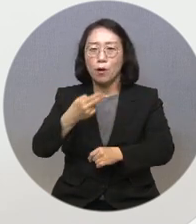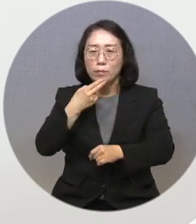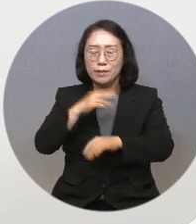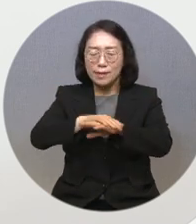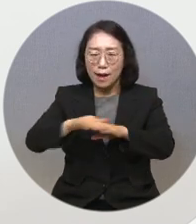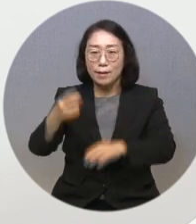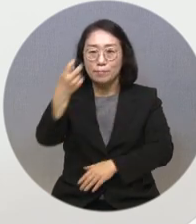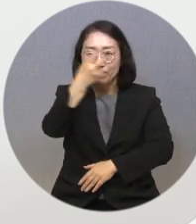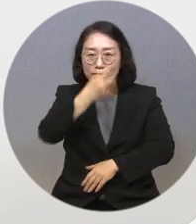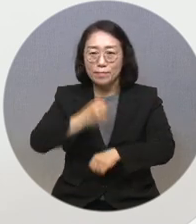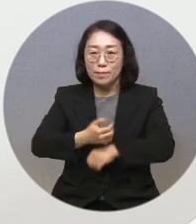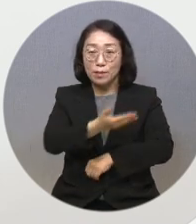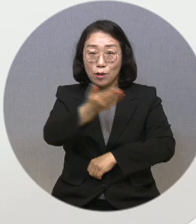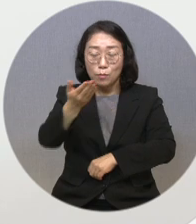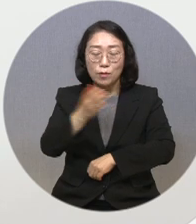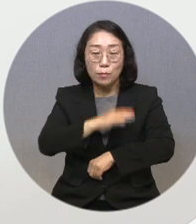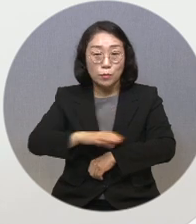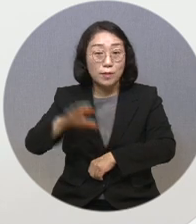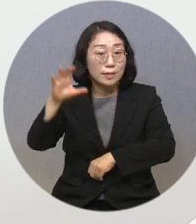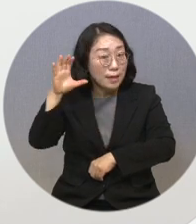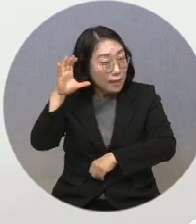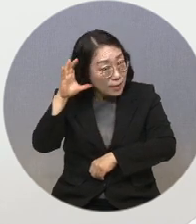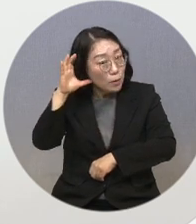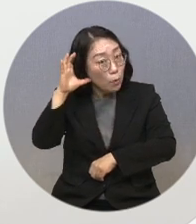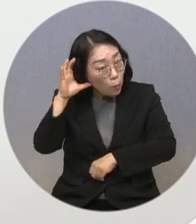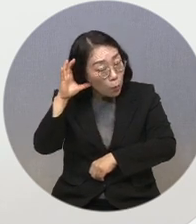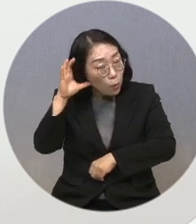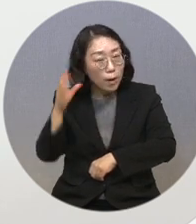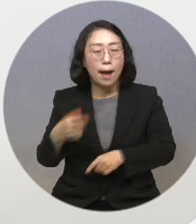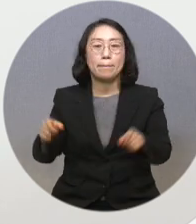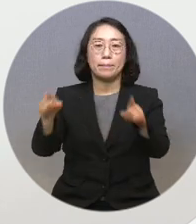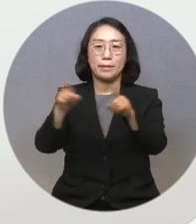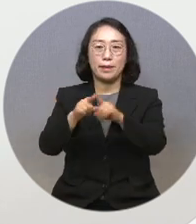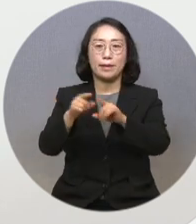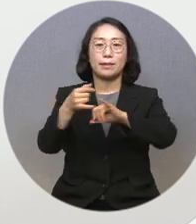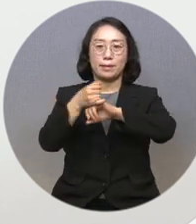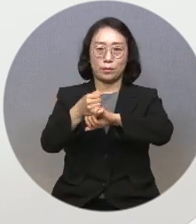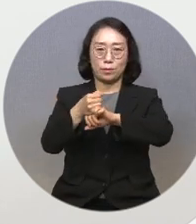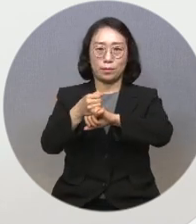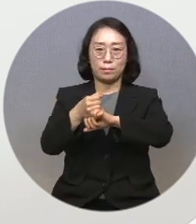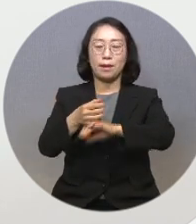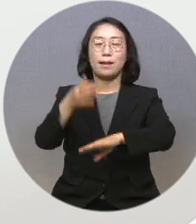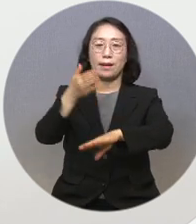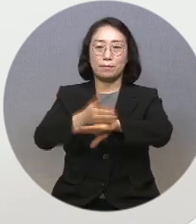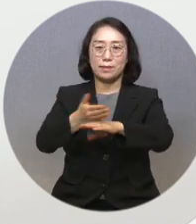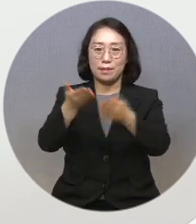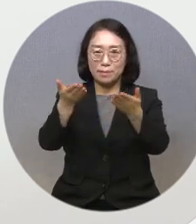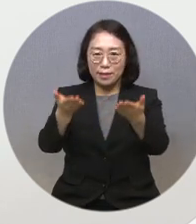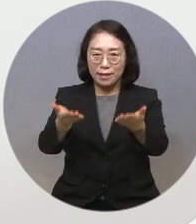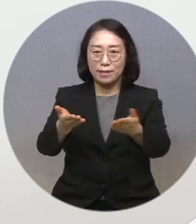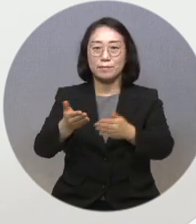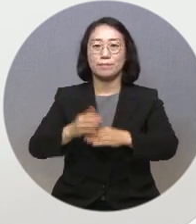것입니다 여러분의 목소리를 항상 경청하며 함께 하겠다는 약속을 드립니다 감사합니다